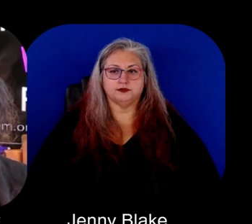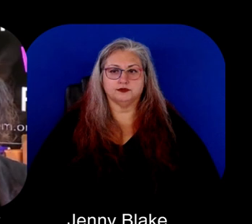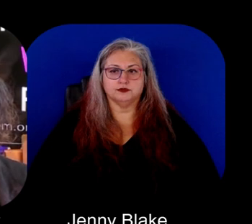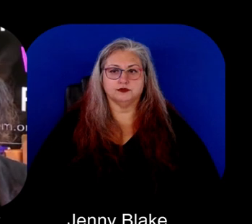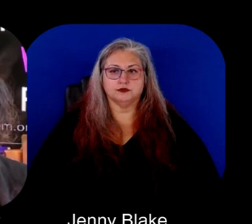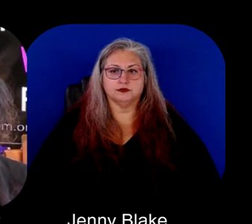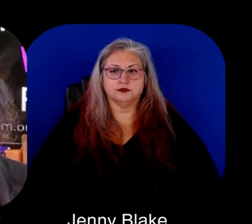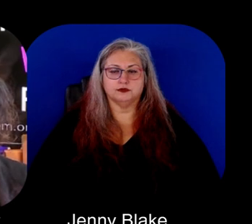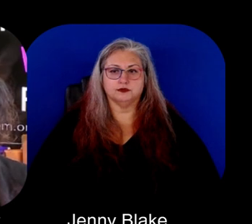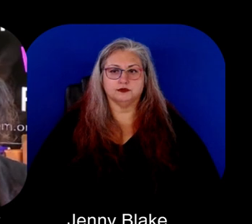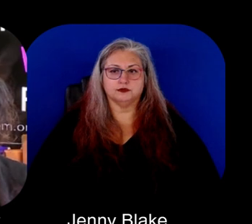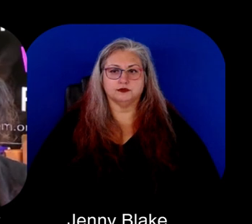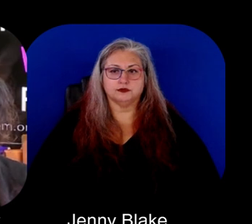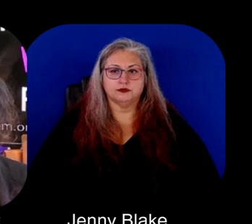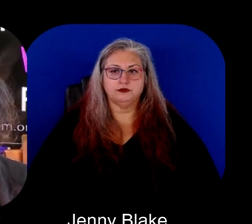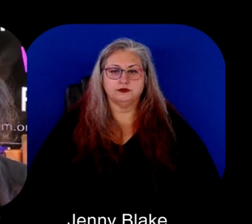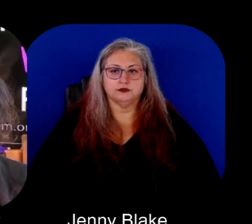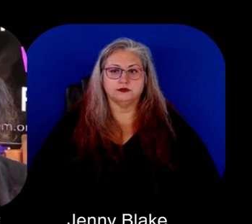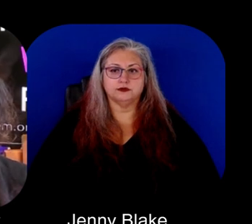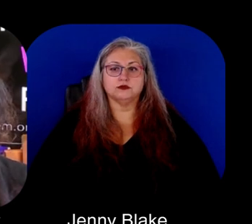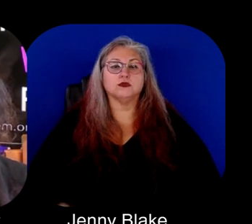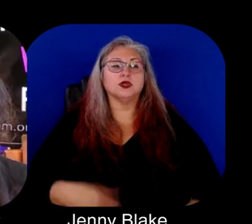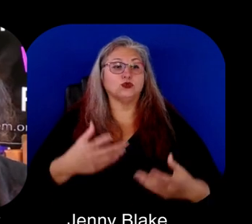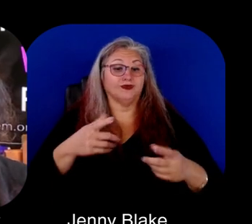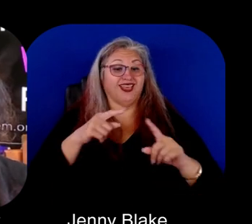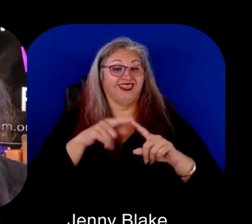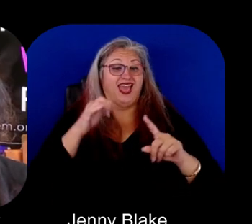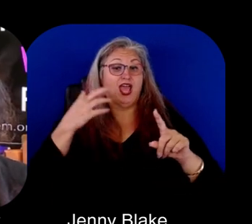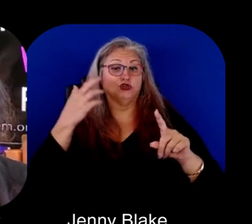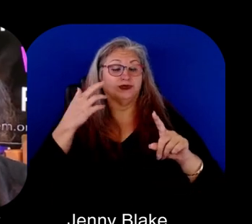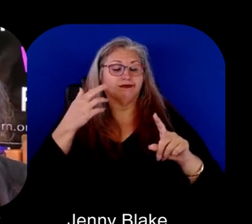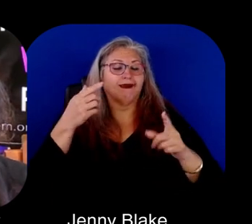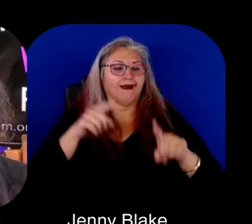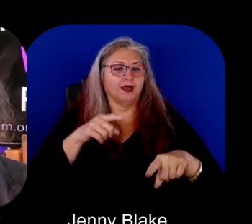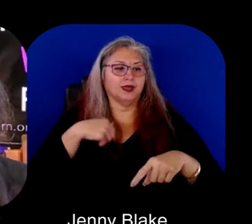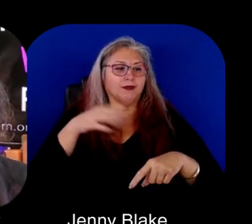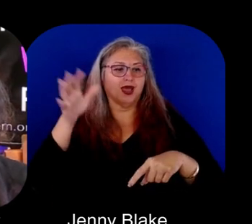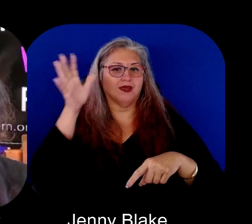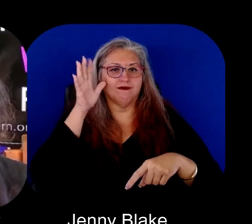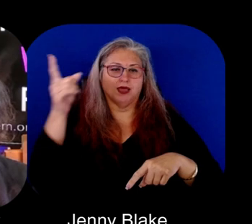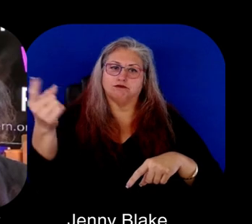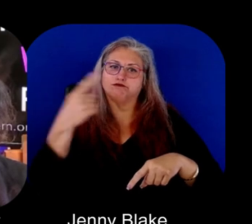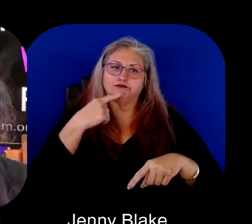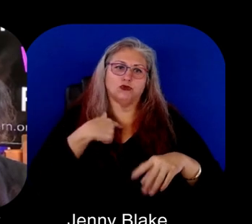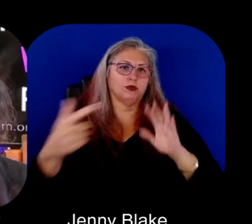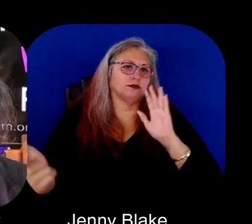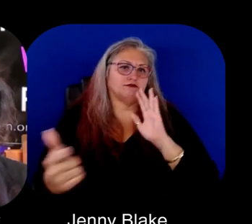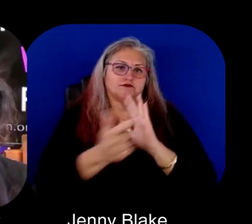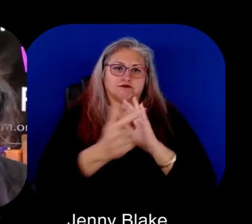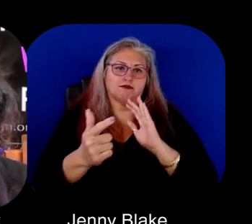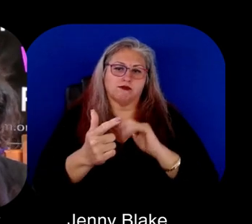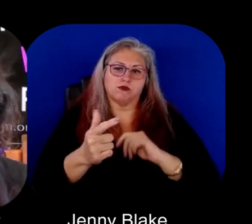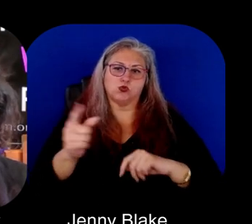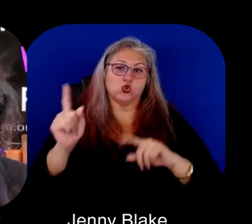بسبب الحواجز. For this reason, my father forbade me from